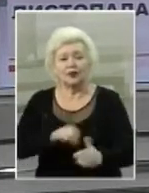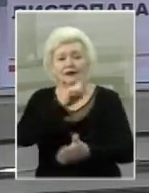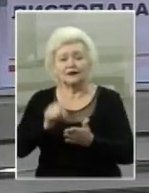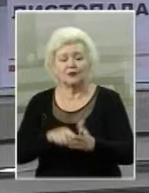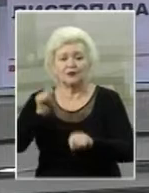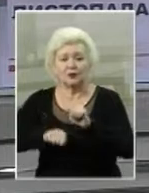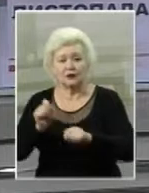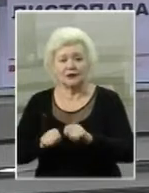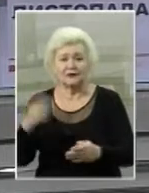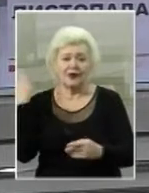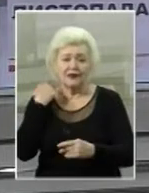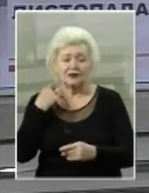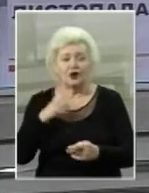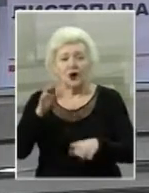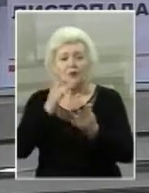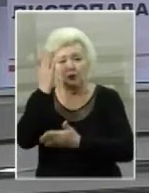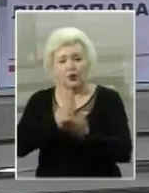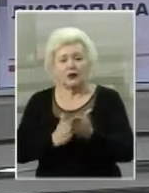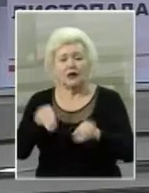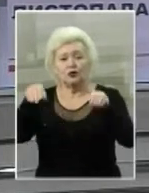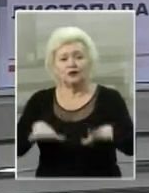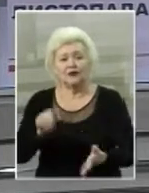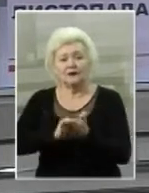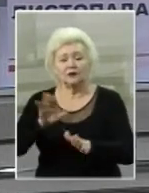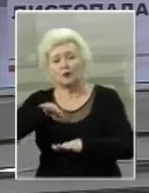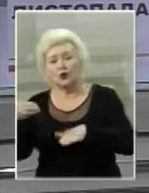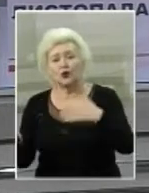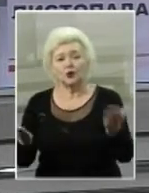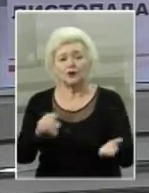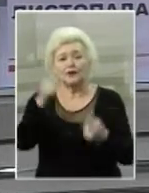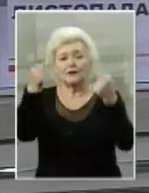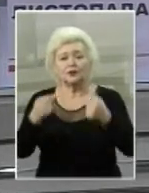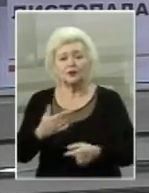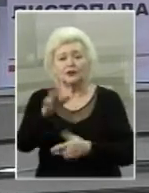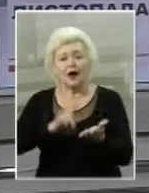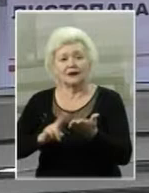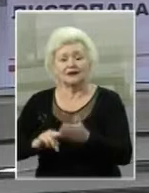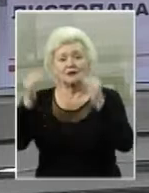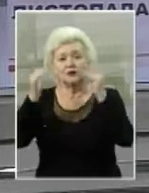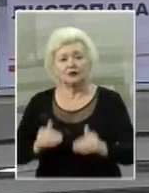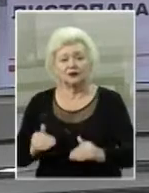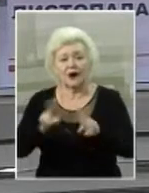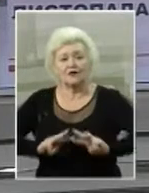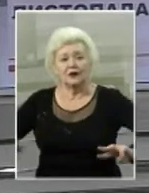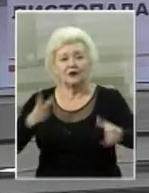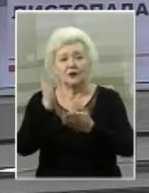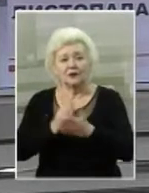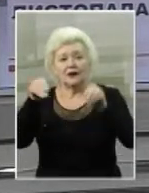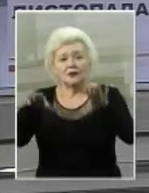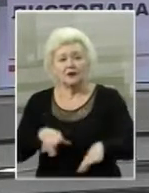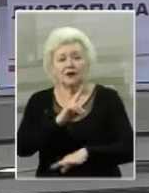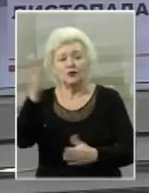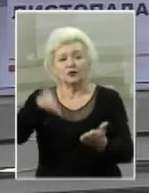податкової та митної політики. На її думку, ухвалений документ компромісний, бо відповідно до нього акциз буде нижче. У парламенті ж є постанова, яка